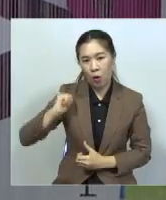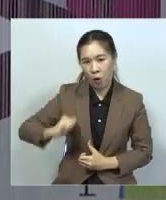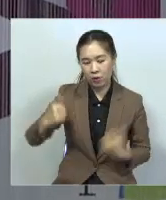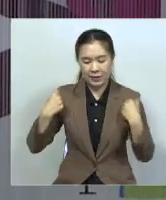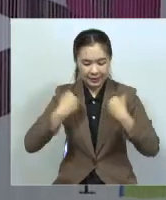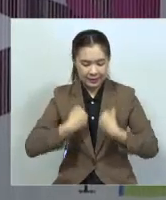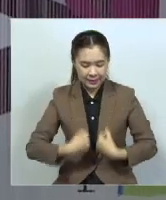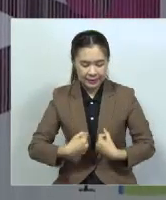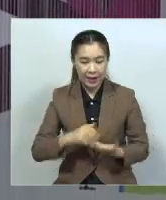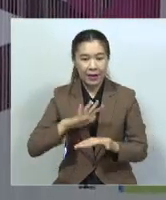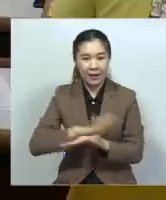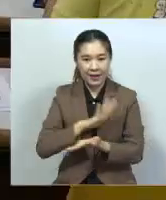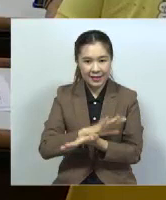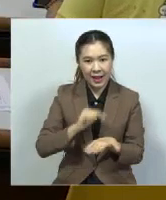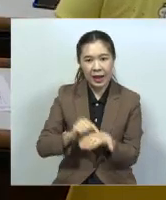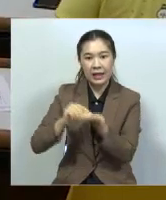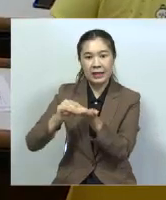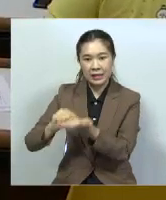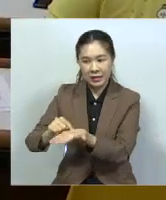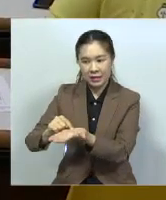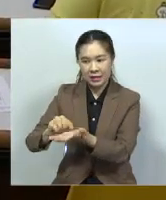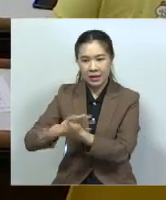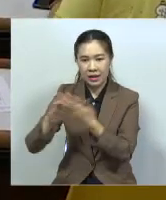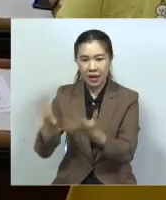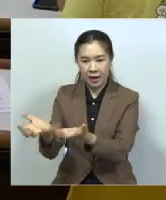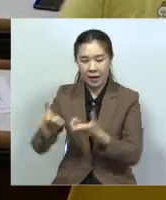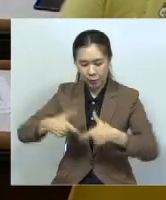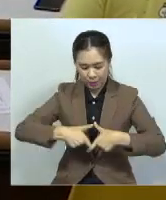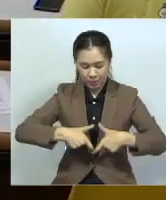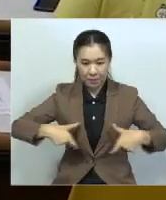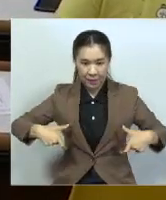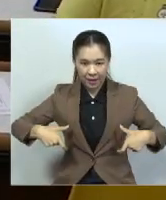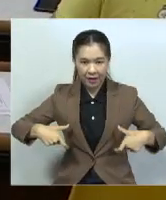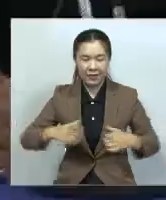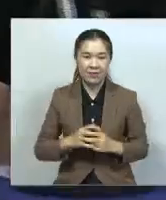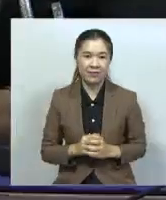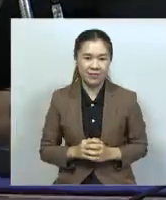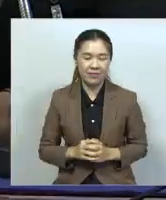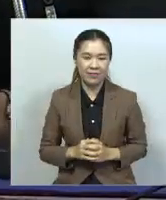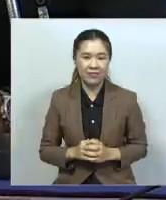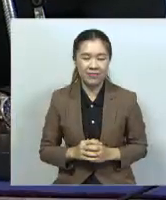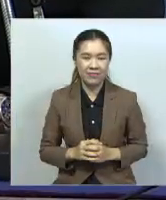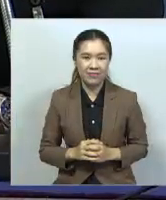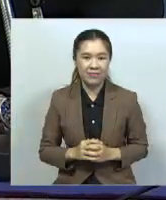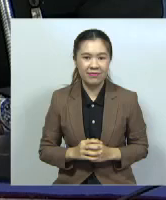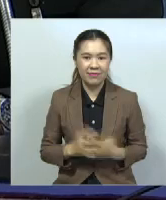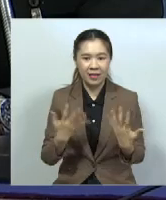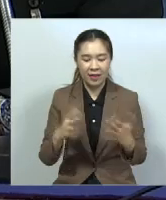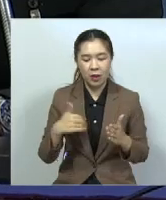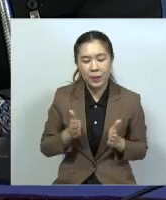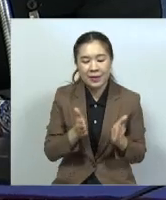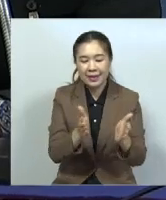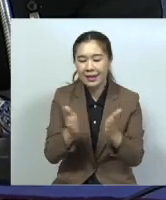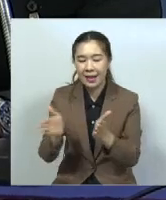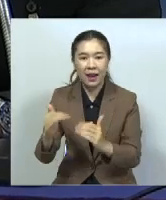เสื้อยื่นเอกสารรับป้ายแท็กจักรยานแล้วก็คูปองจดขนาดเสื้อจากนั้นนะคะก็เดินตามเส้นท